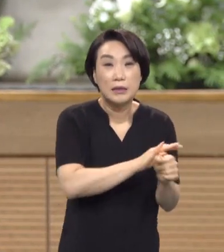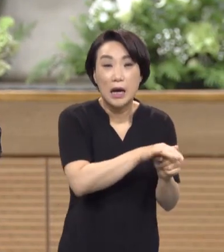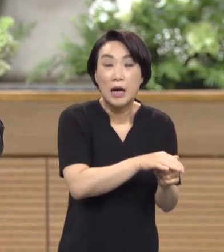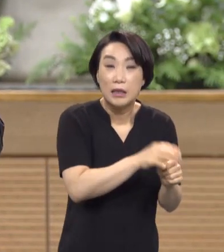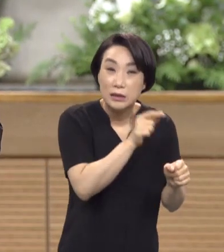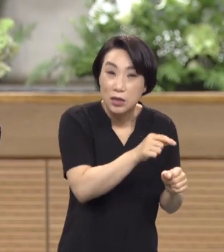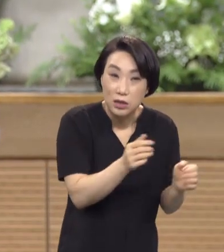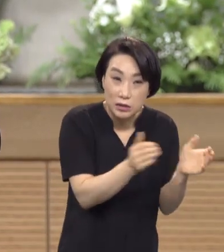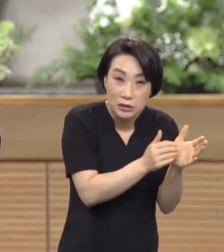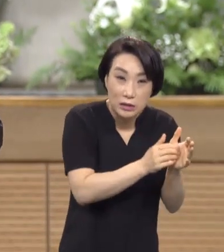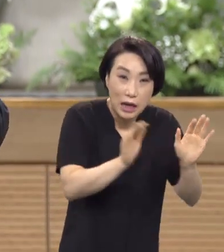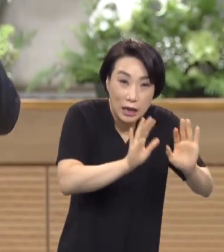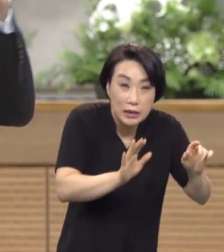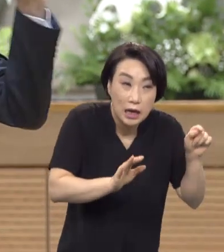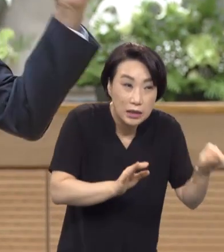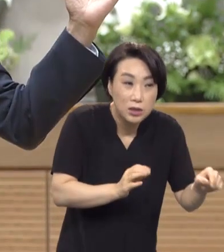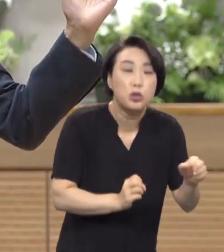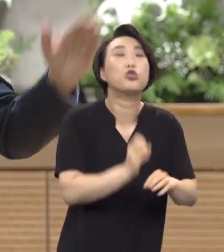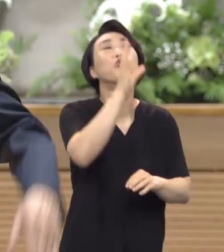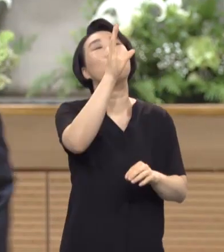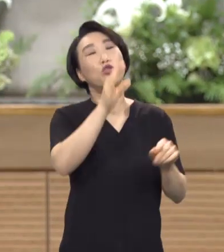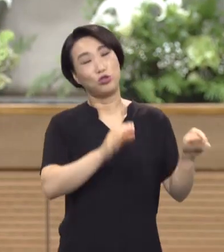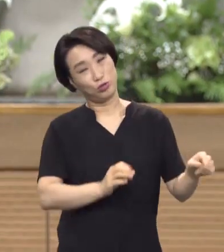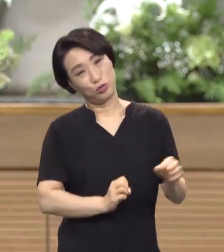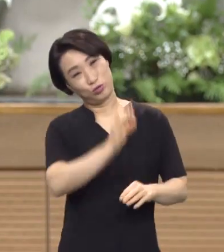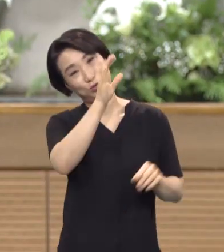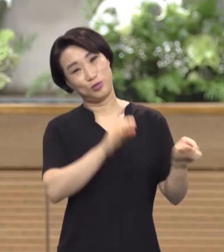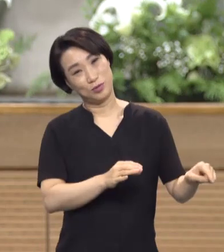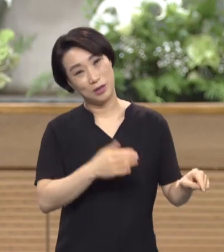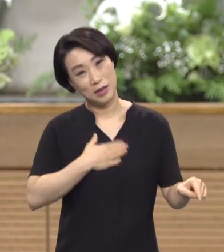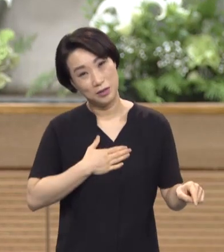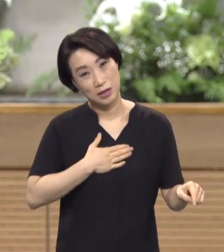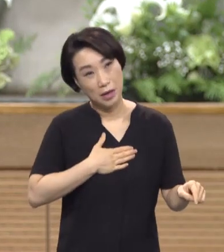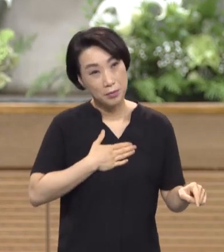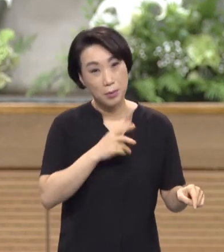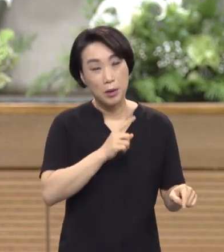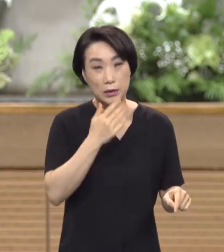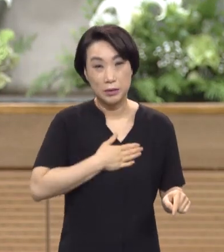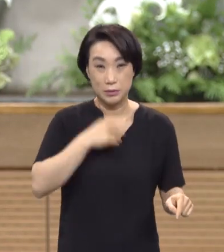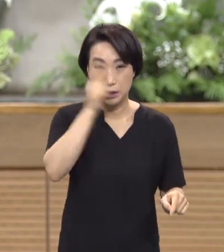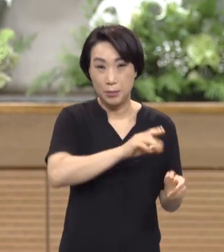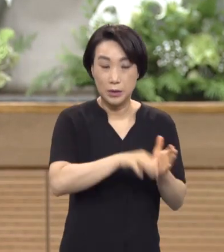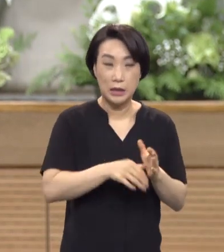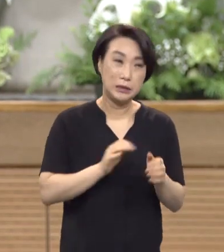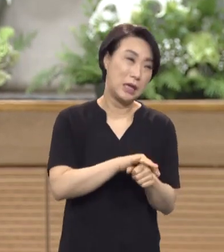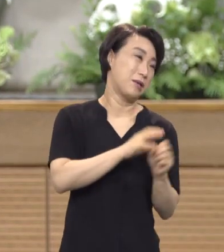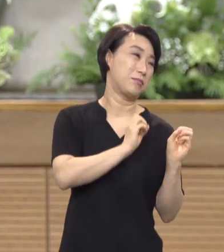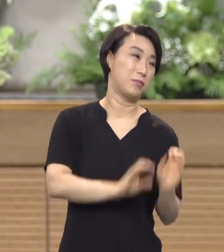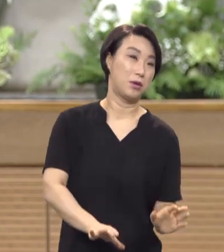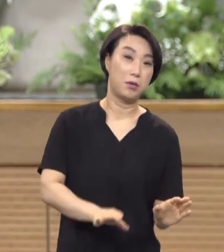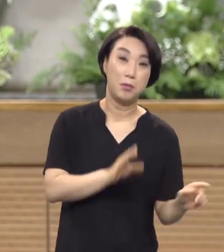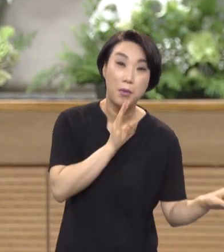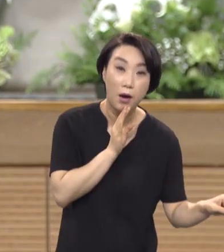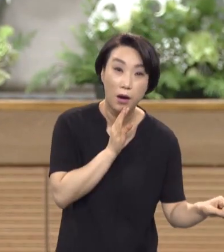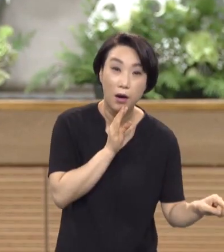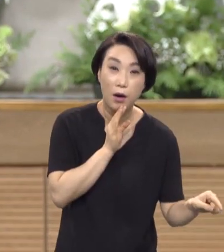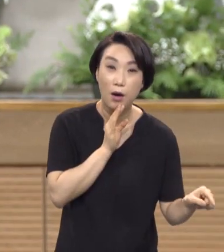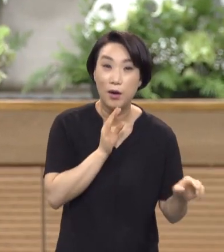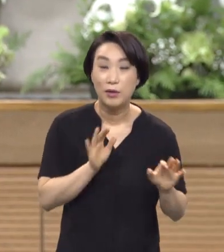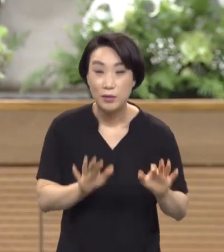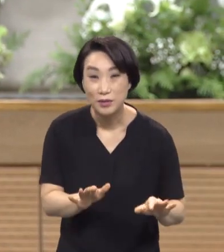아니고 그걸 초월했어. 감정은 기분 나쁘면 사랑 집어치우잖아요. 걷어버리잖아.